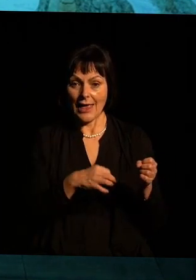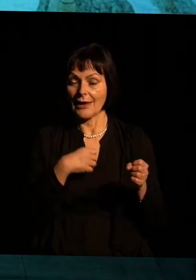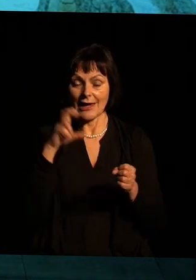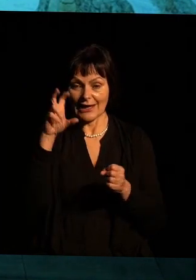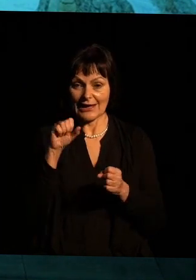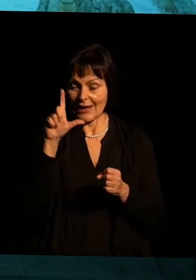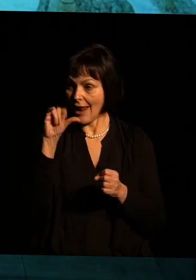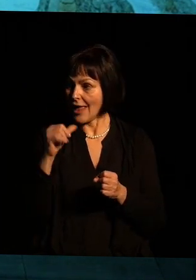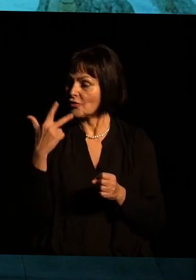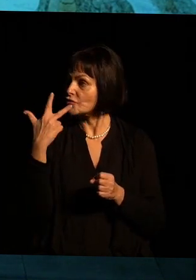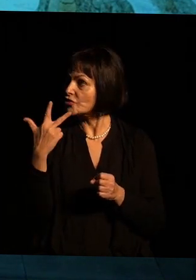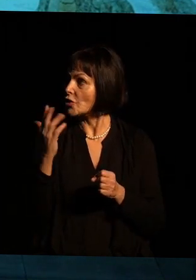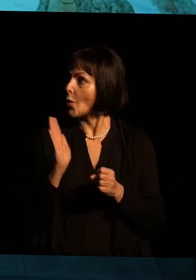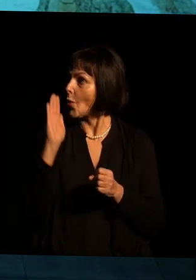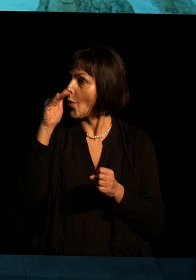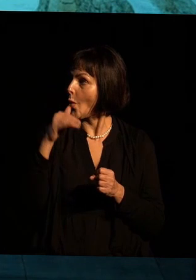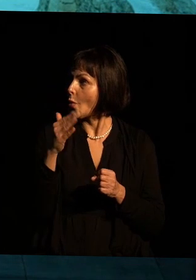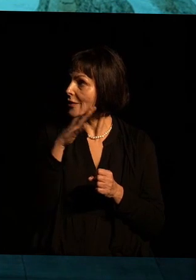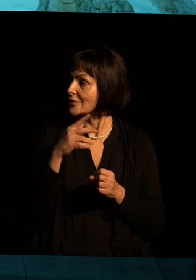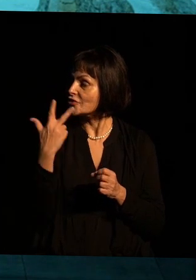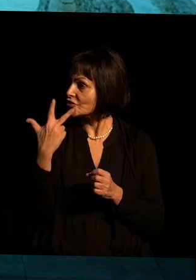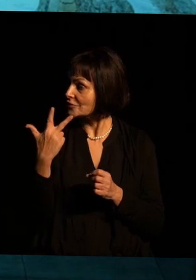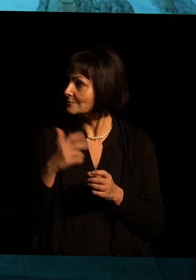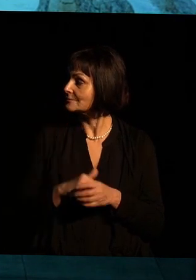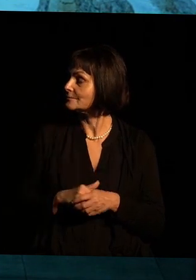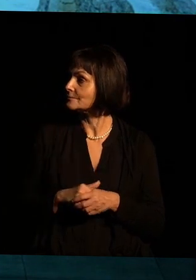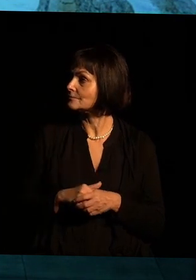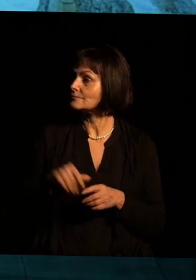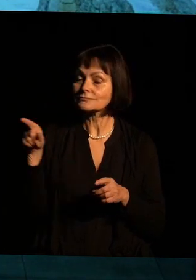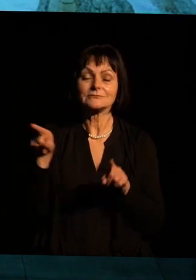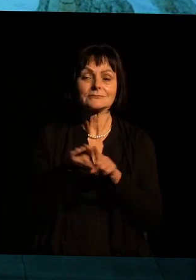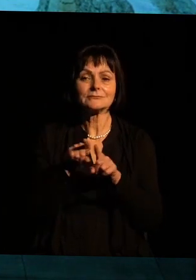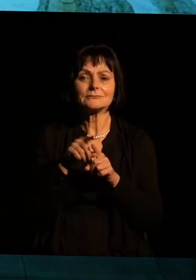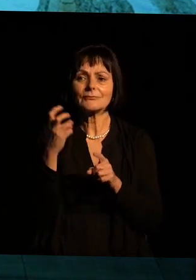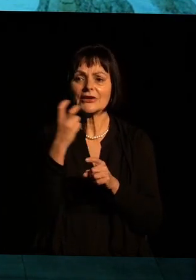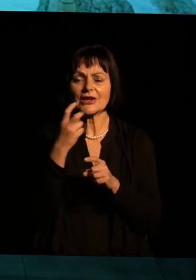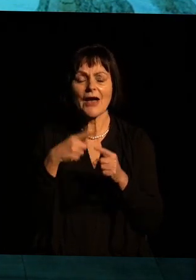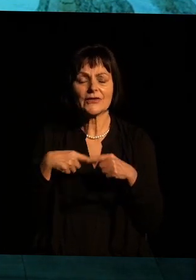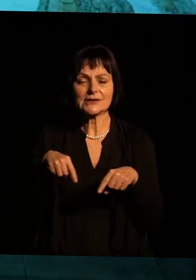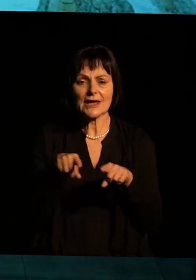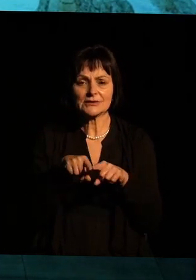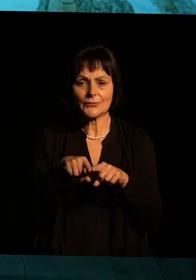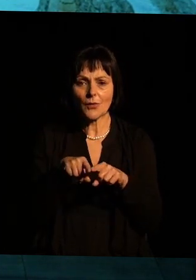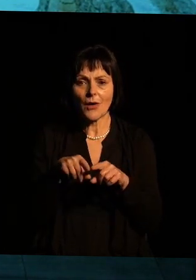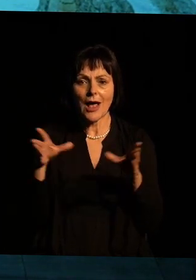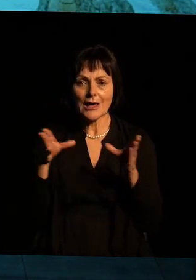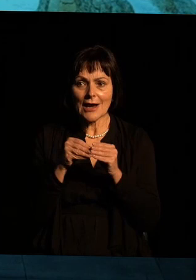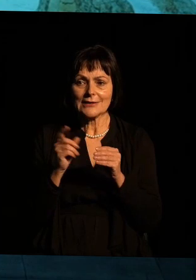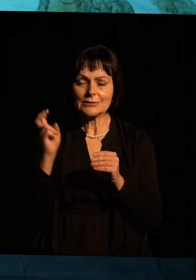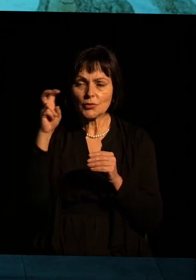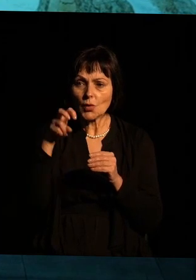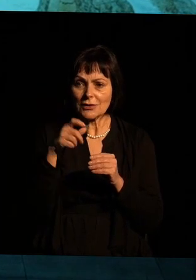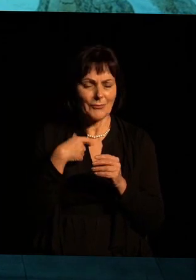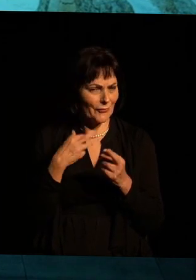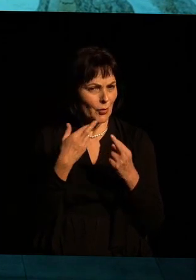niesamowite takie 3 turnie, to jest Del Paine. Tutaj też w takim dosyć ciekawym zespole ruszyliście na te turnie, no troszeczkę